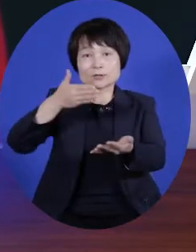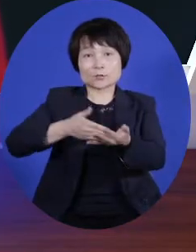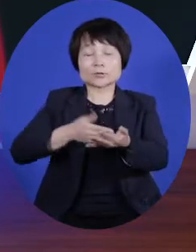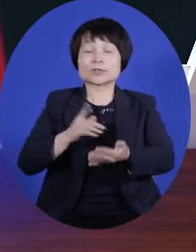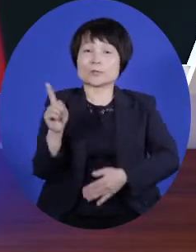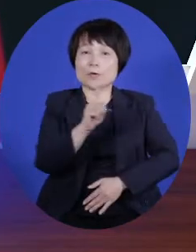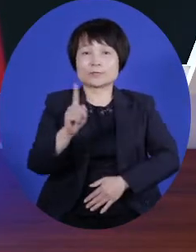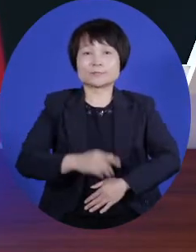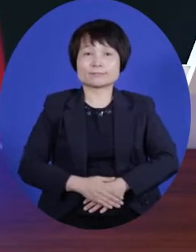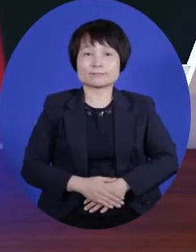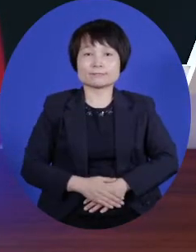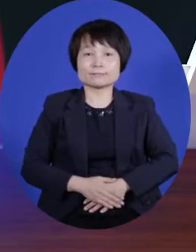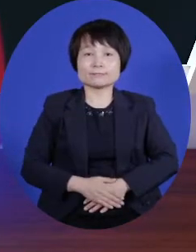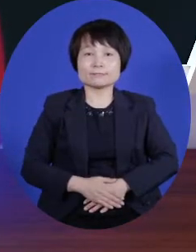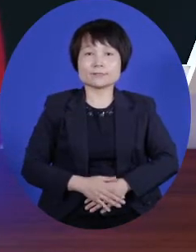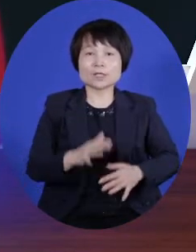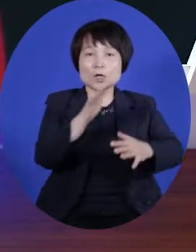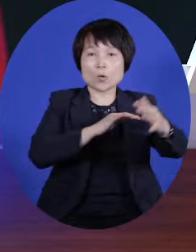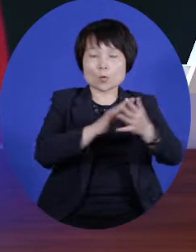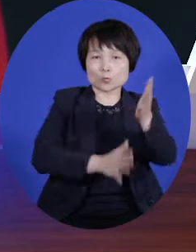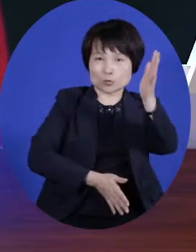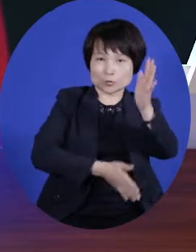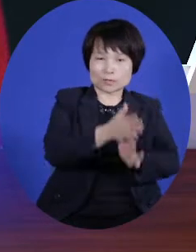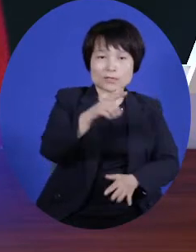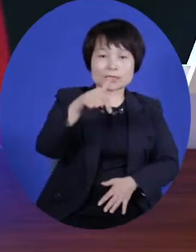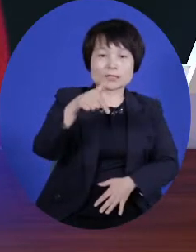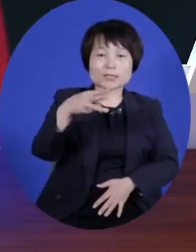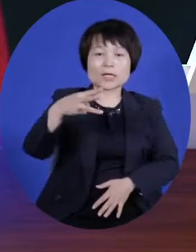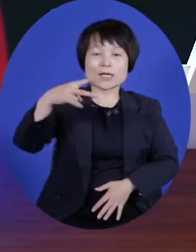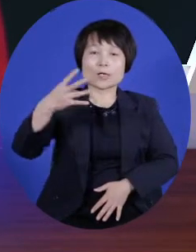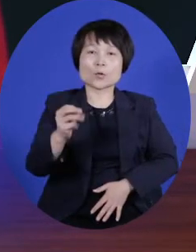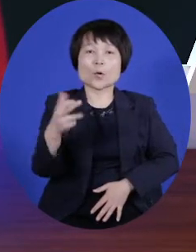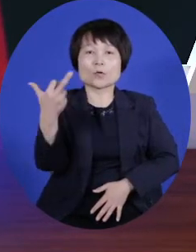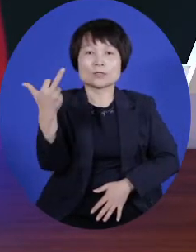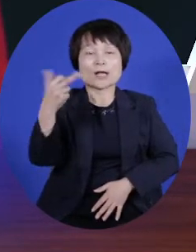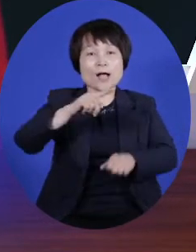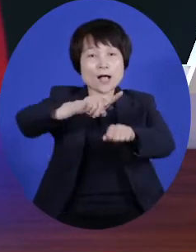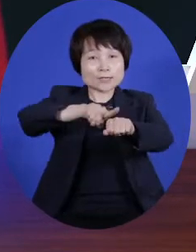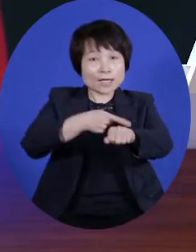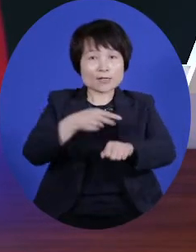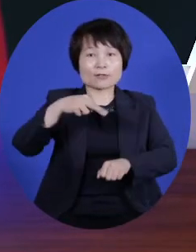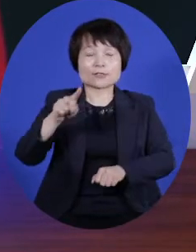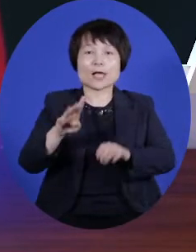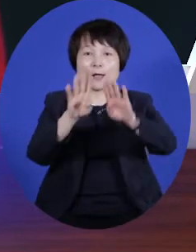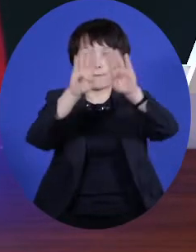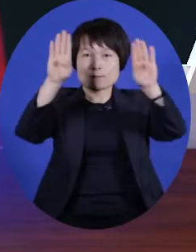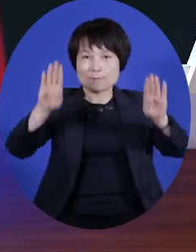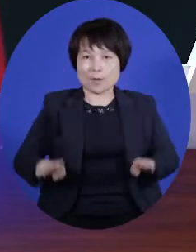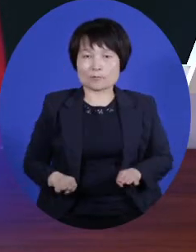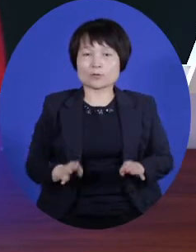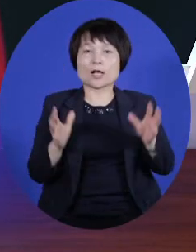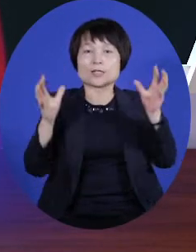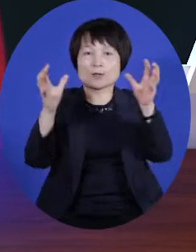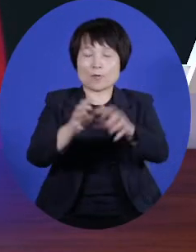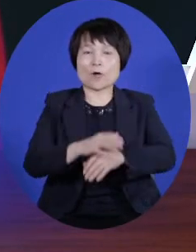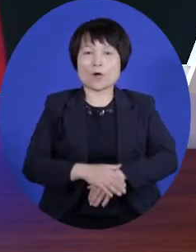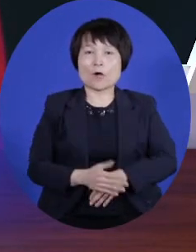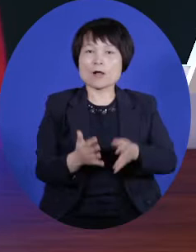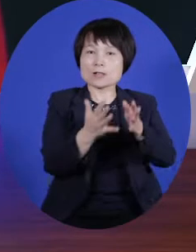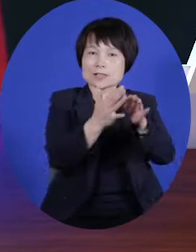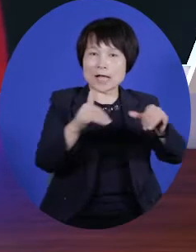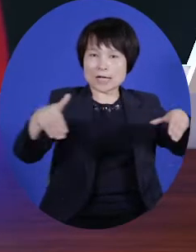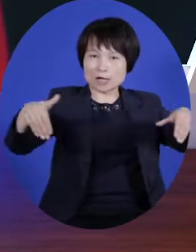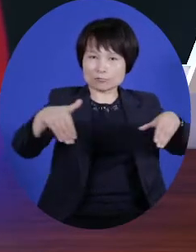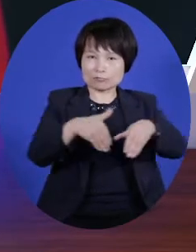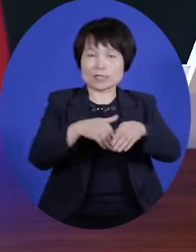다음은 읍면동미 기관단체의 소식입니다. 광주시 계룡산 자연사박물관에서 광주 인문자산의 의미와 중요성을 널리